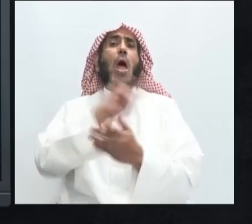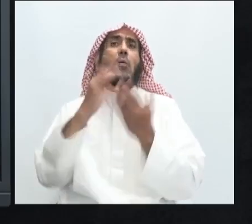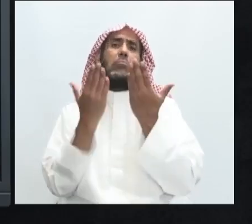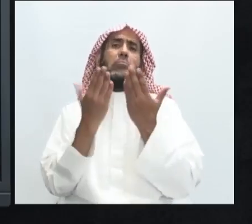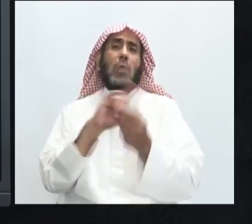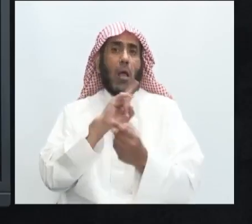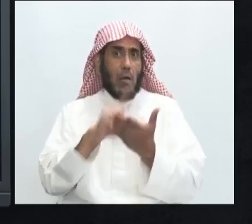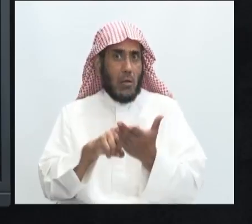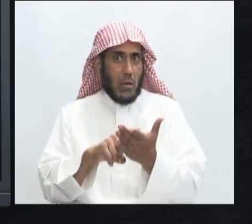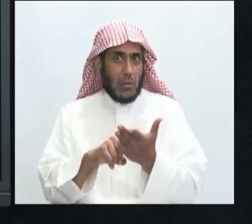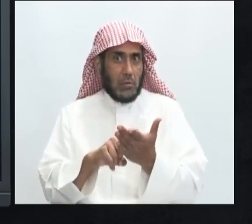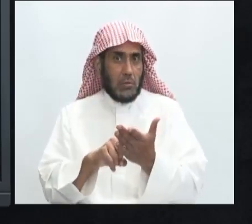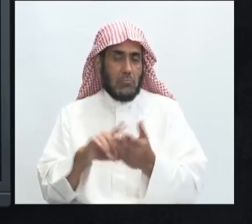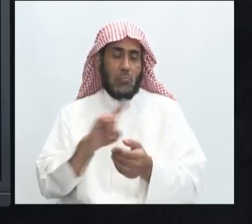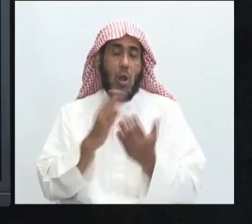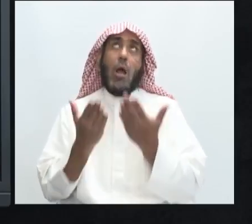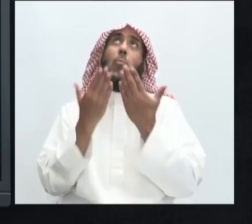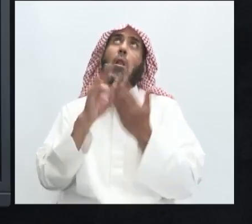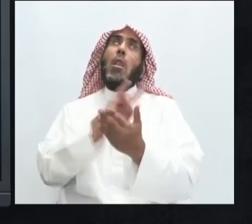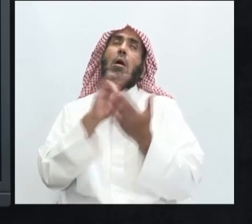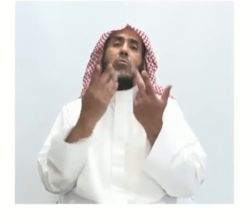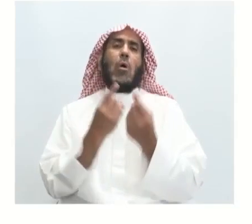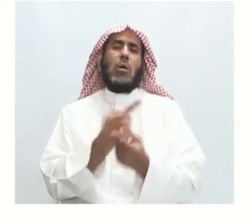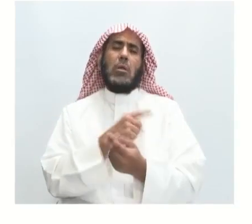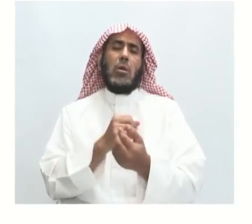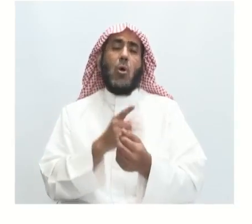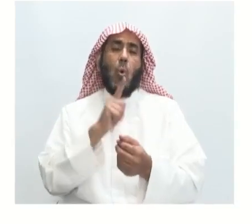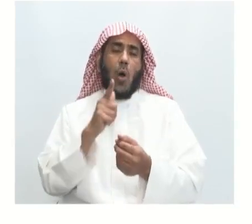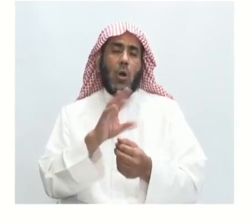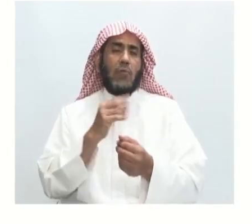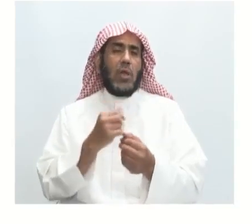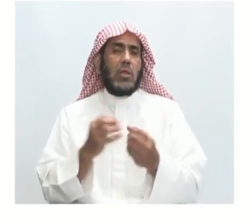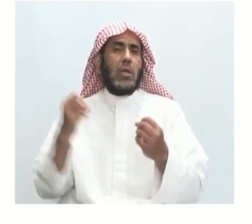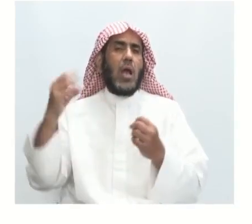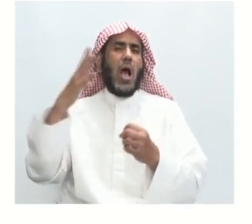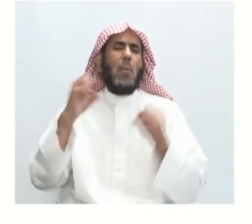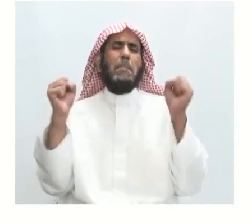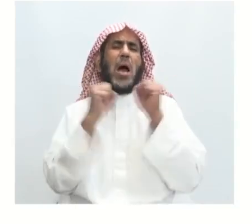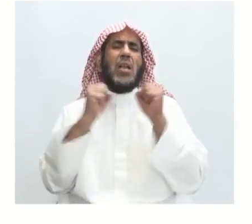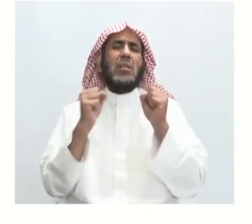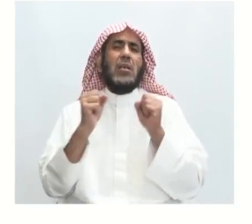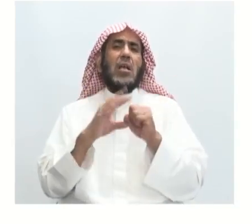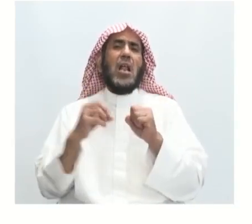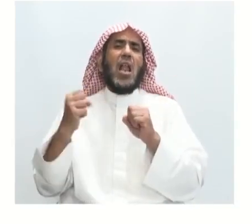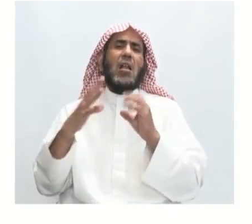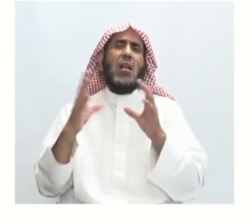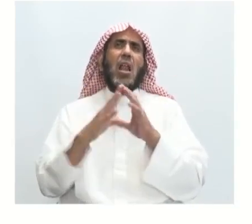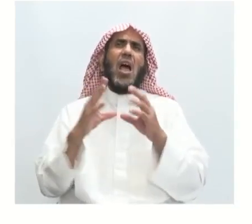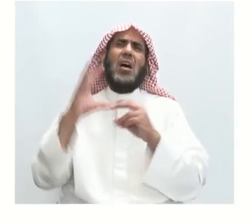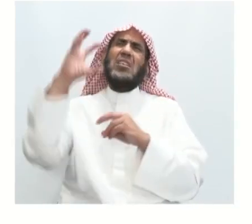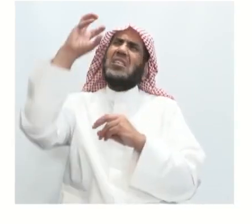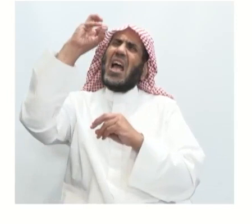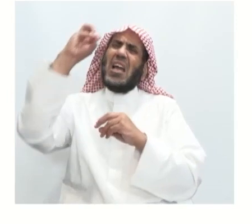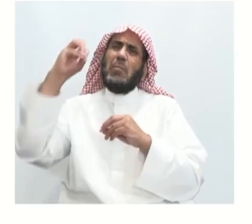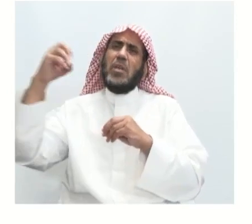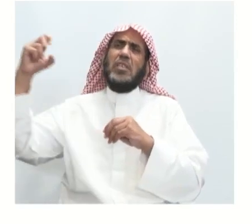نهي على وجهه الحقيقي لا تؤاخذنا وقولك في اثناء نهار بارد لا تغيبي يا شمس